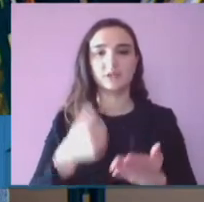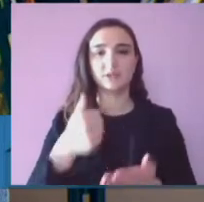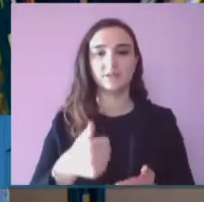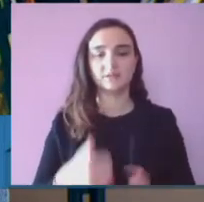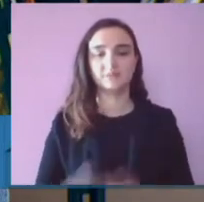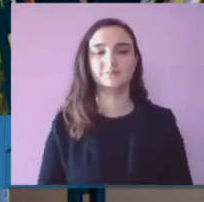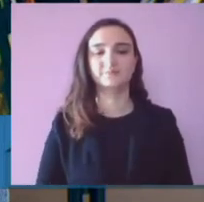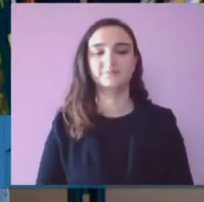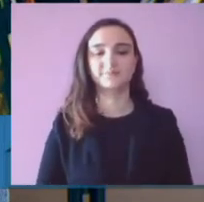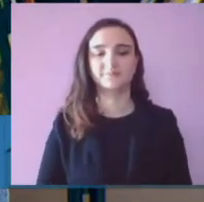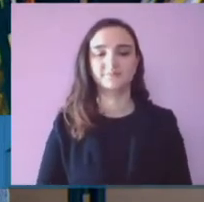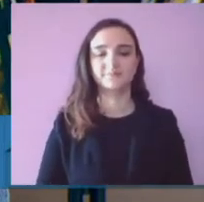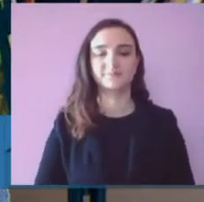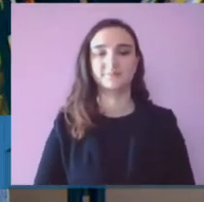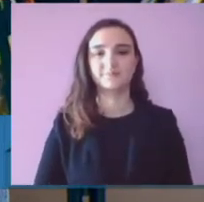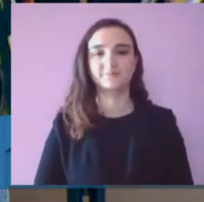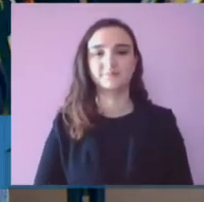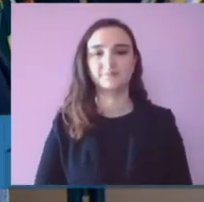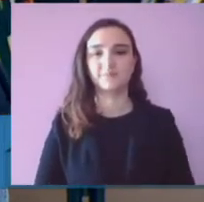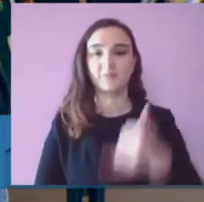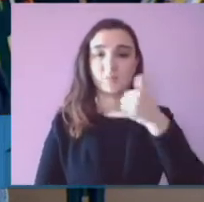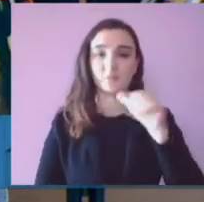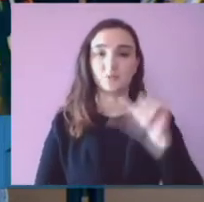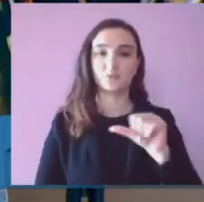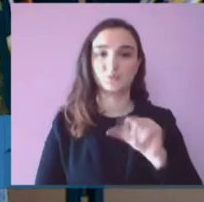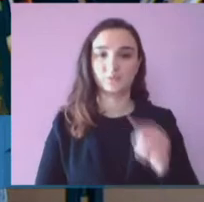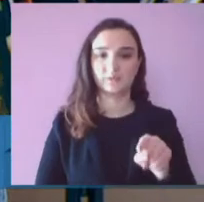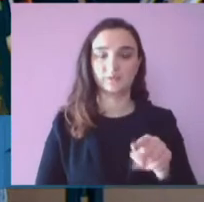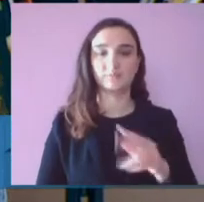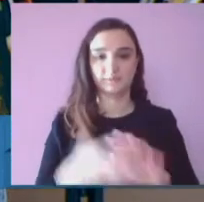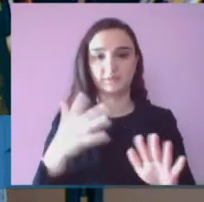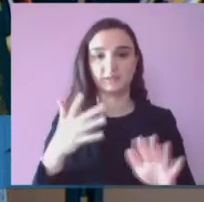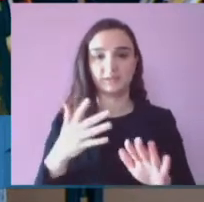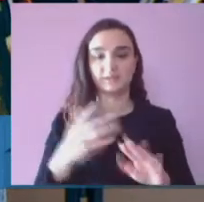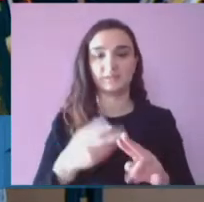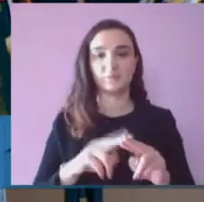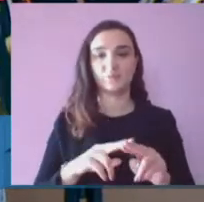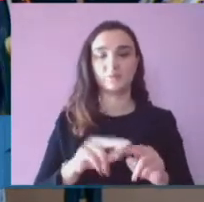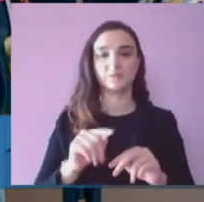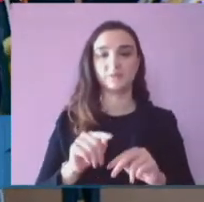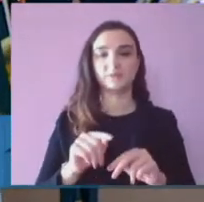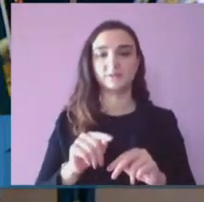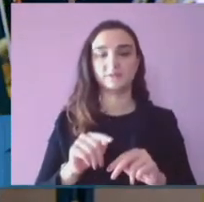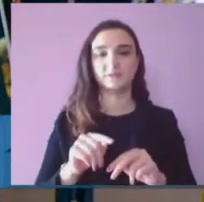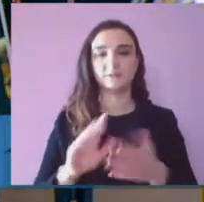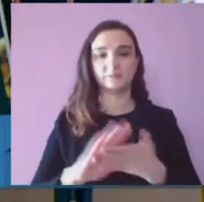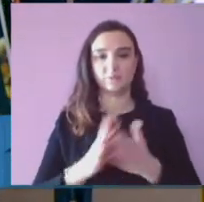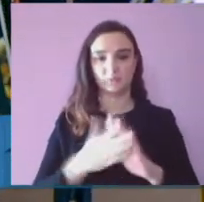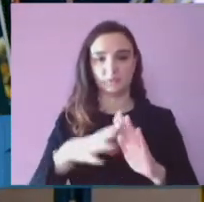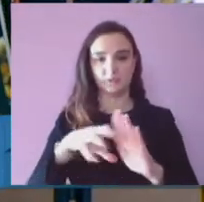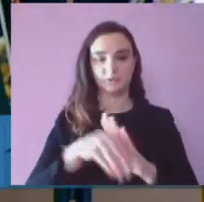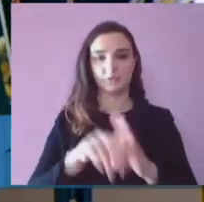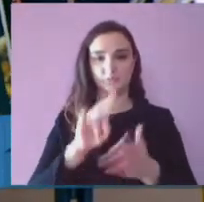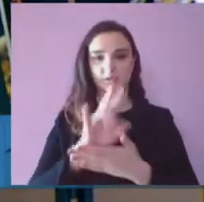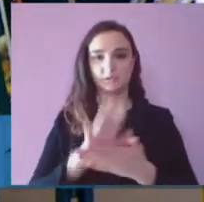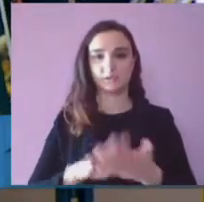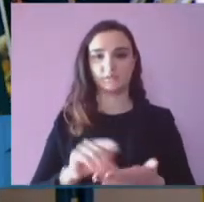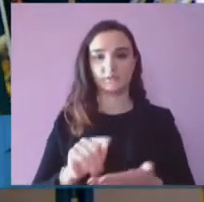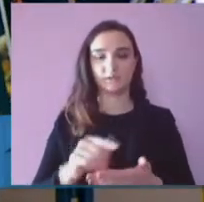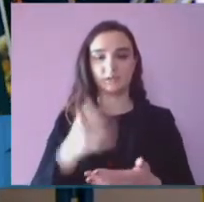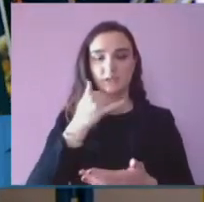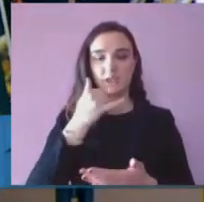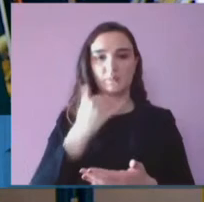ვიცი და ტელეფონი ცუდი, ან გაჯეტი. მიხვდით, თუმცა ამ სიტუაციაში უკაცრავად ტელეფონით